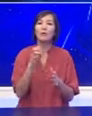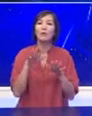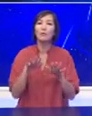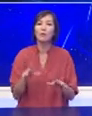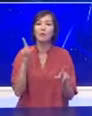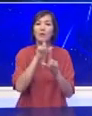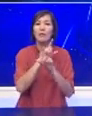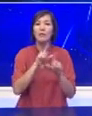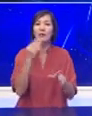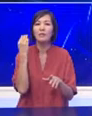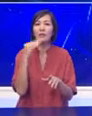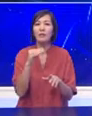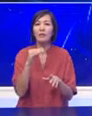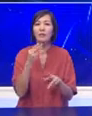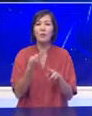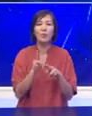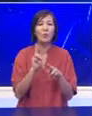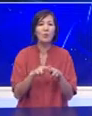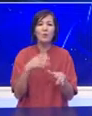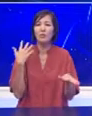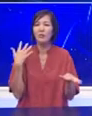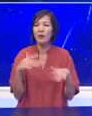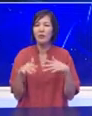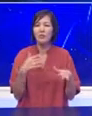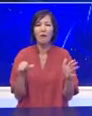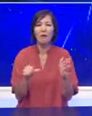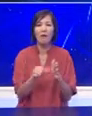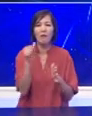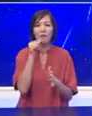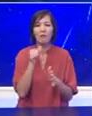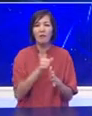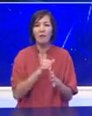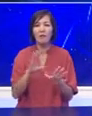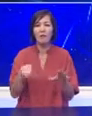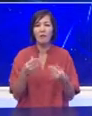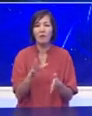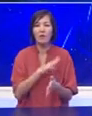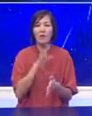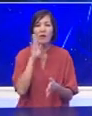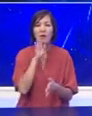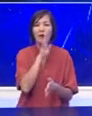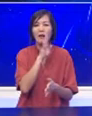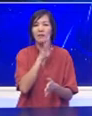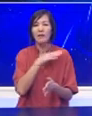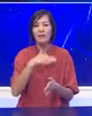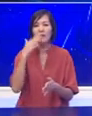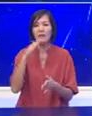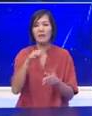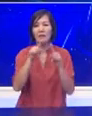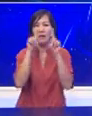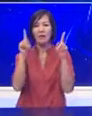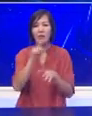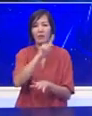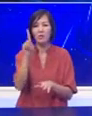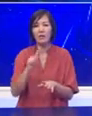білім мекемесінің сапасы сын көтермей тұр. Бар болғаны 6 ай қолданыста ғана болған. Ата-аналар қабырғалары жарылып,